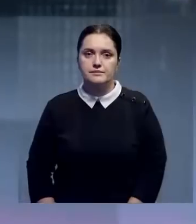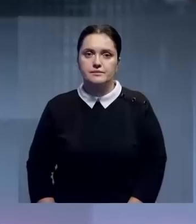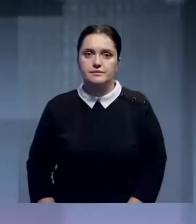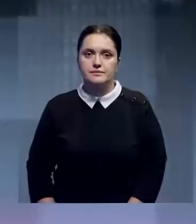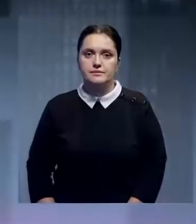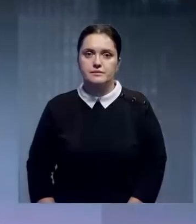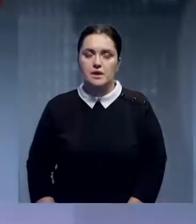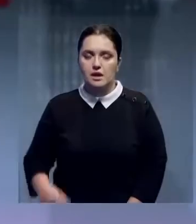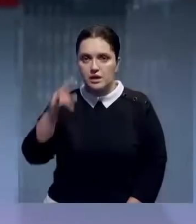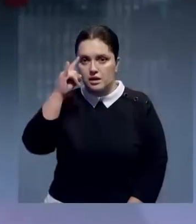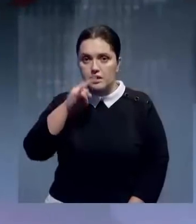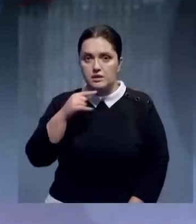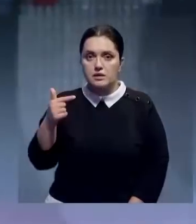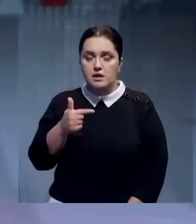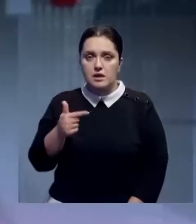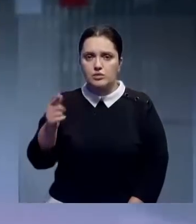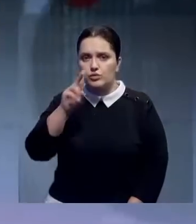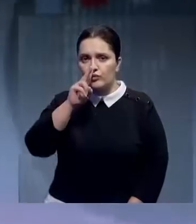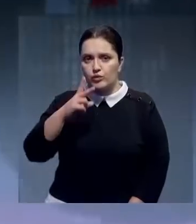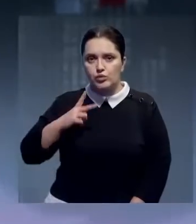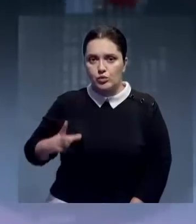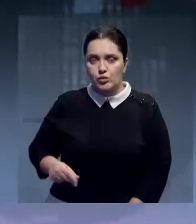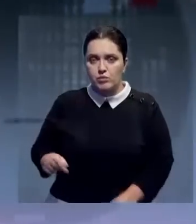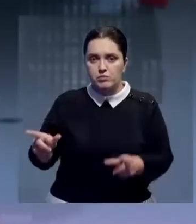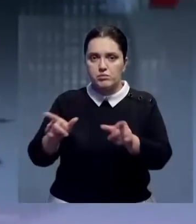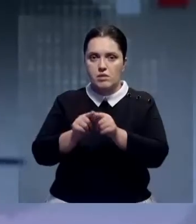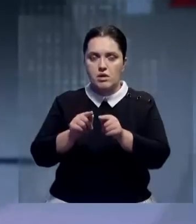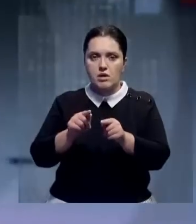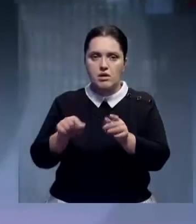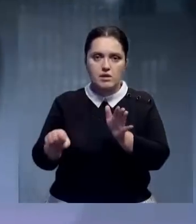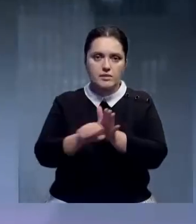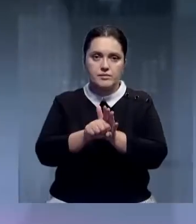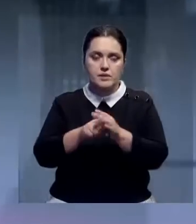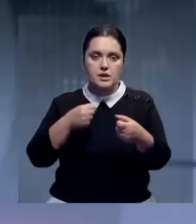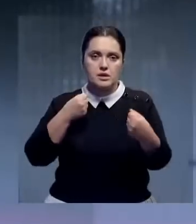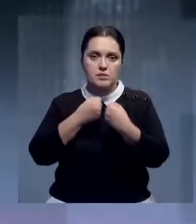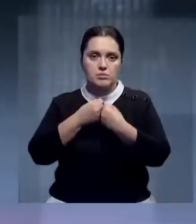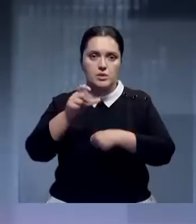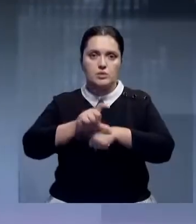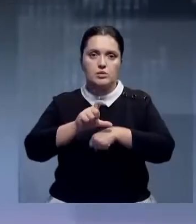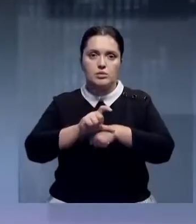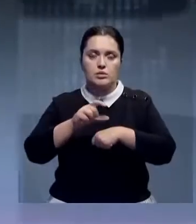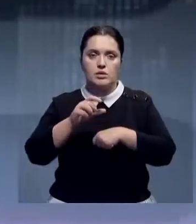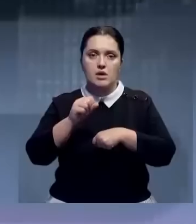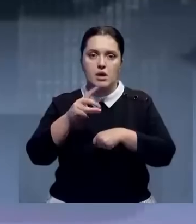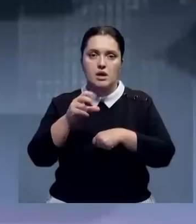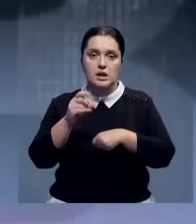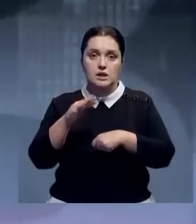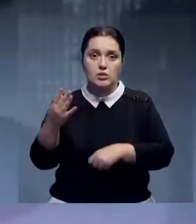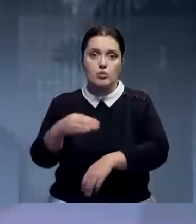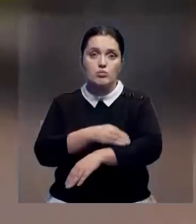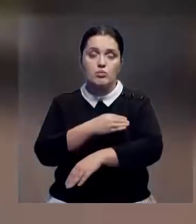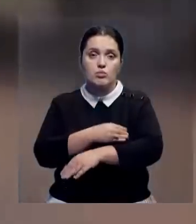Продолжаем выпуск. Казахстанка и ее двухлетняя дочь погибли в ДТП в турецкой Аланье. Супруг женщины находится в реанимации.